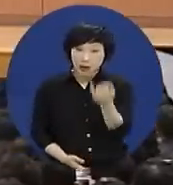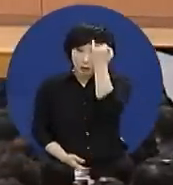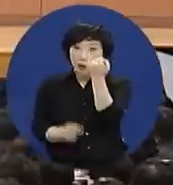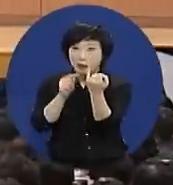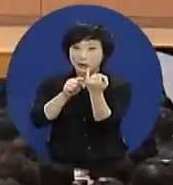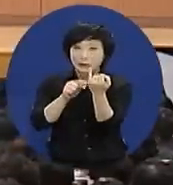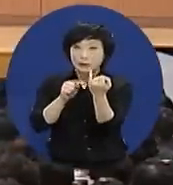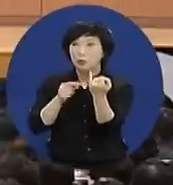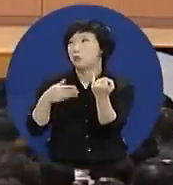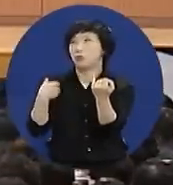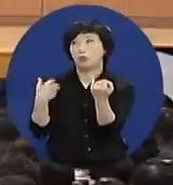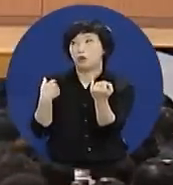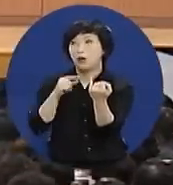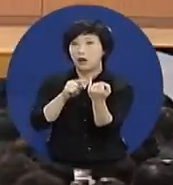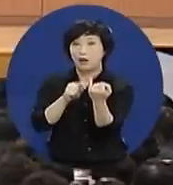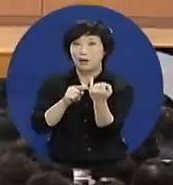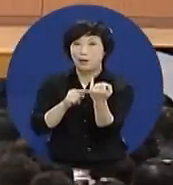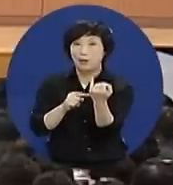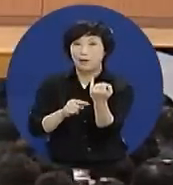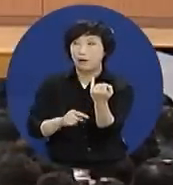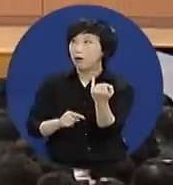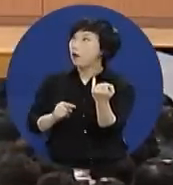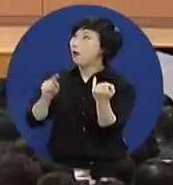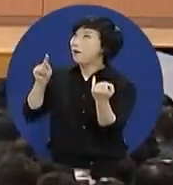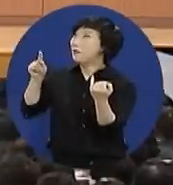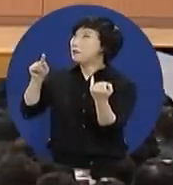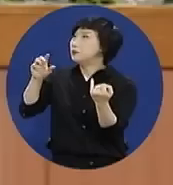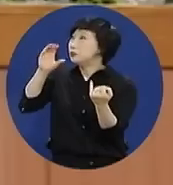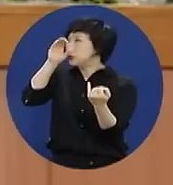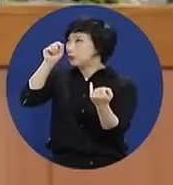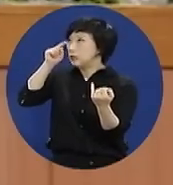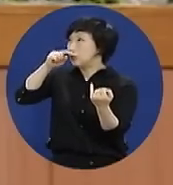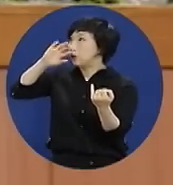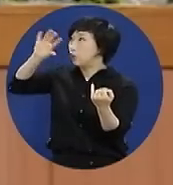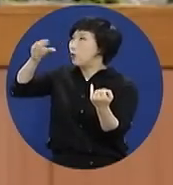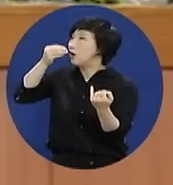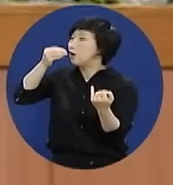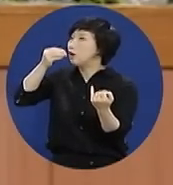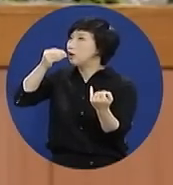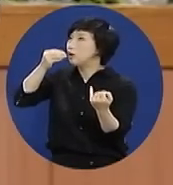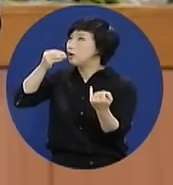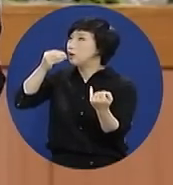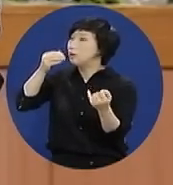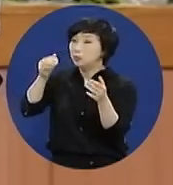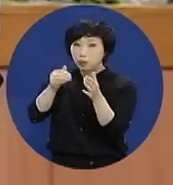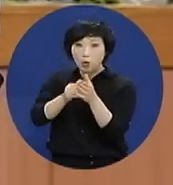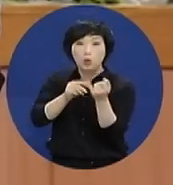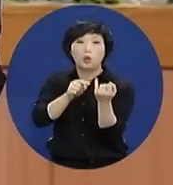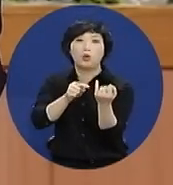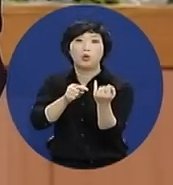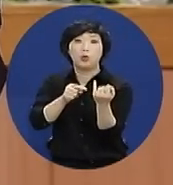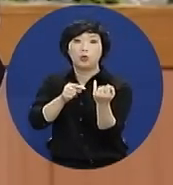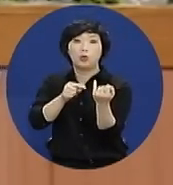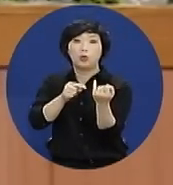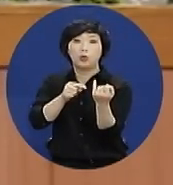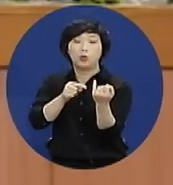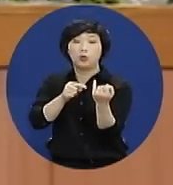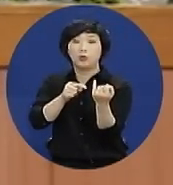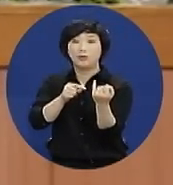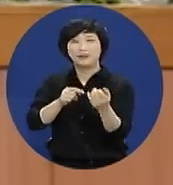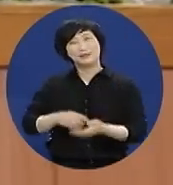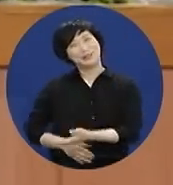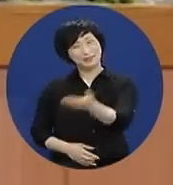ずに全額を知る気みを取って食べました女はいつ